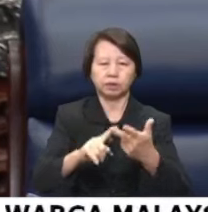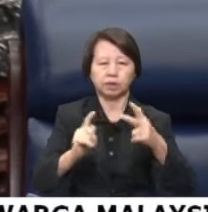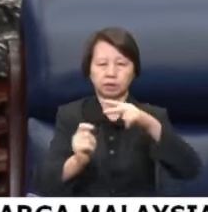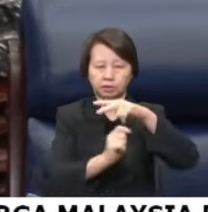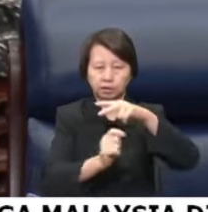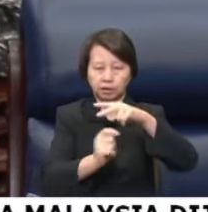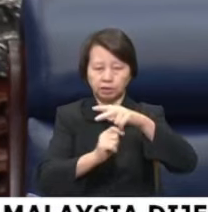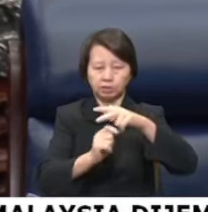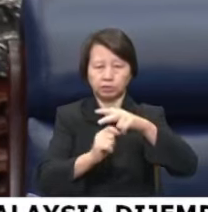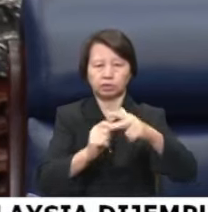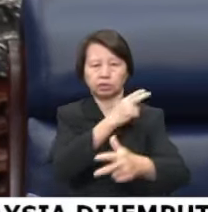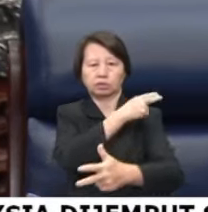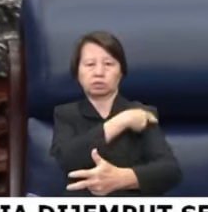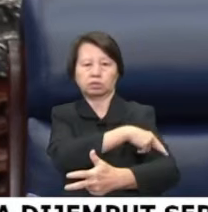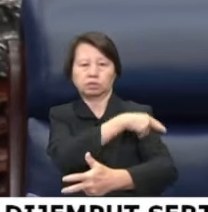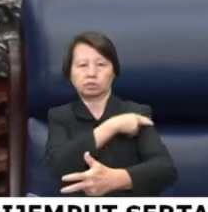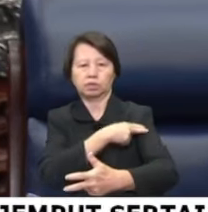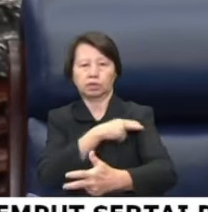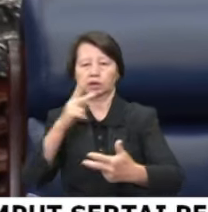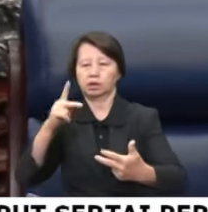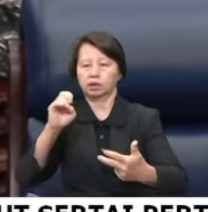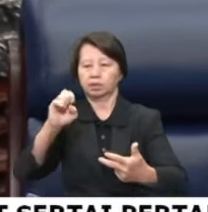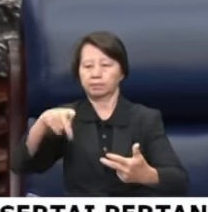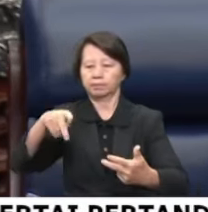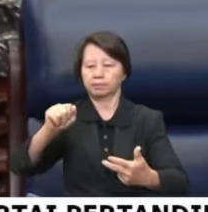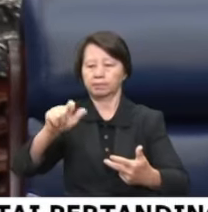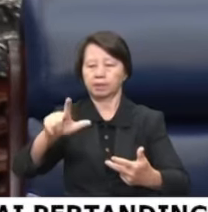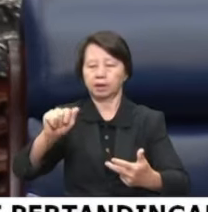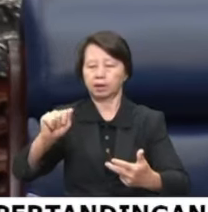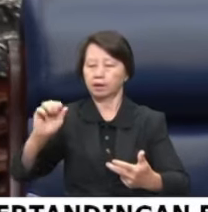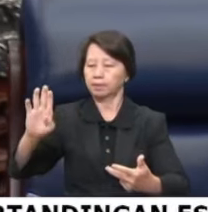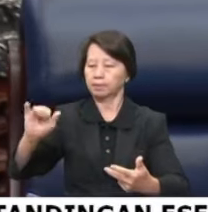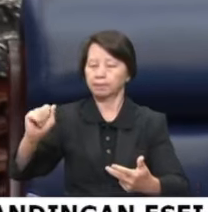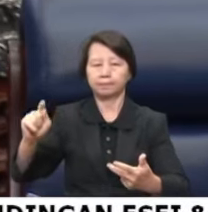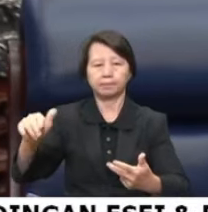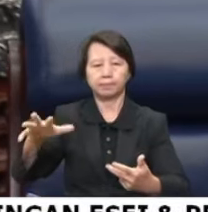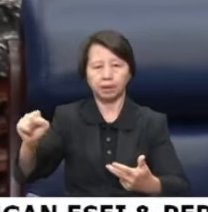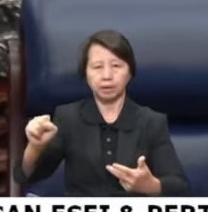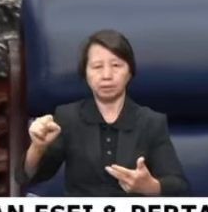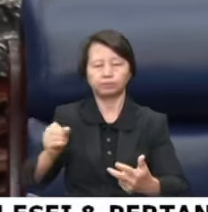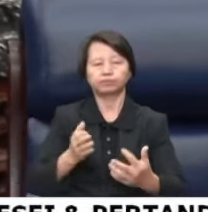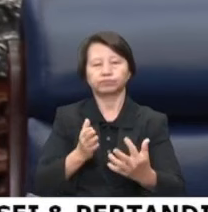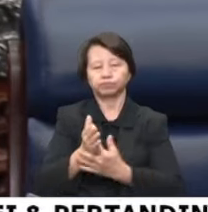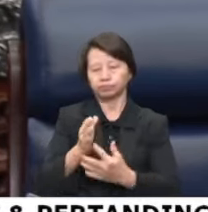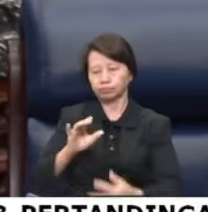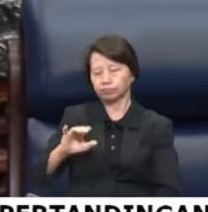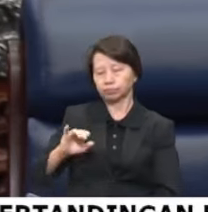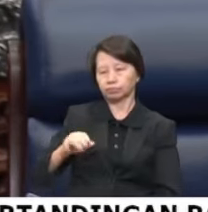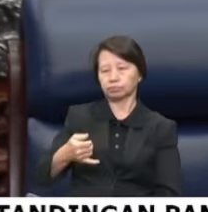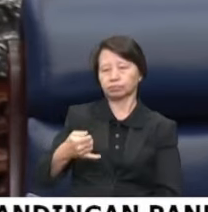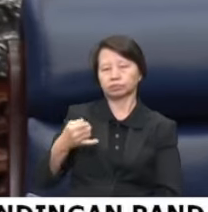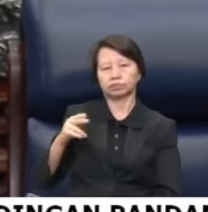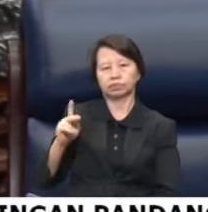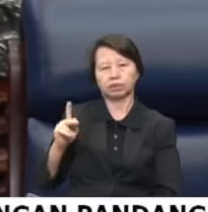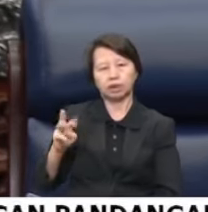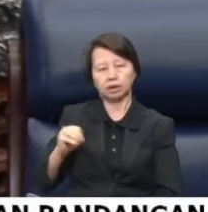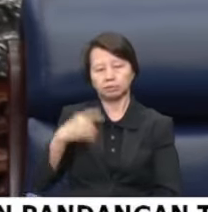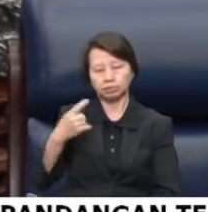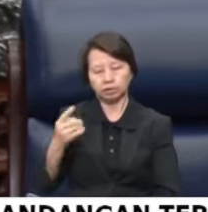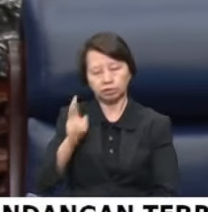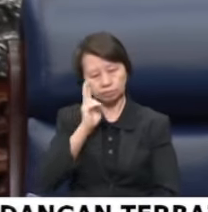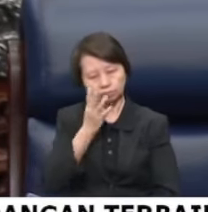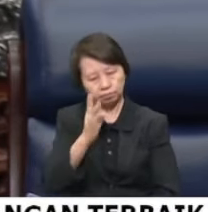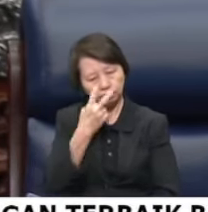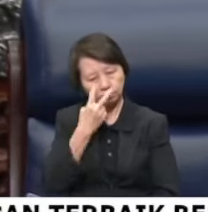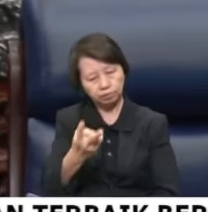taska tempat kerja hospital Kepala Batas. KPWKM melalui JIM, AJKM sentiasa prihatin dan